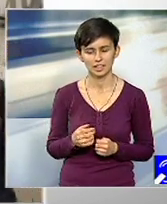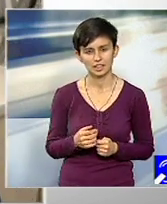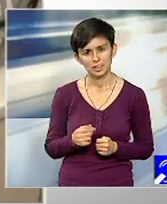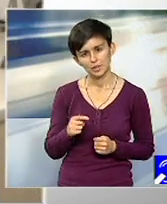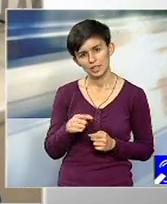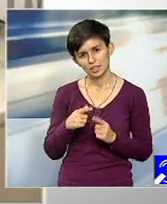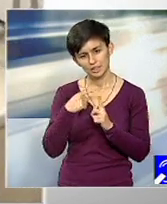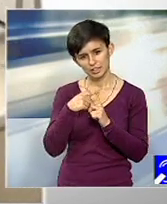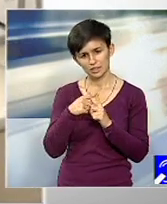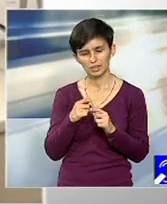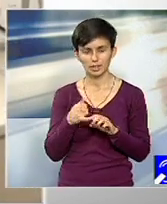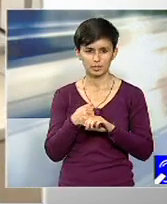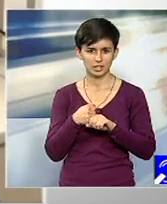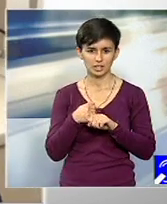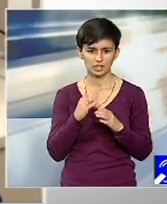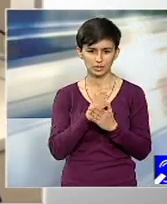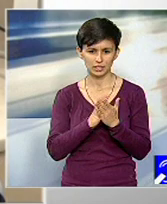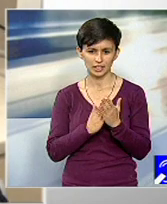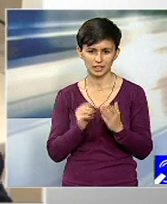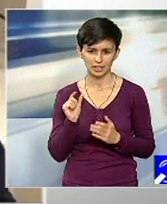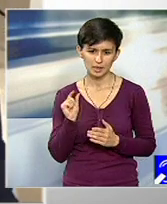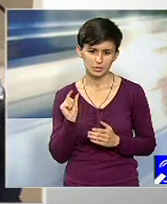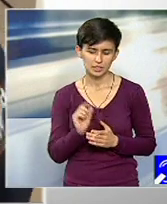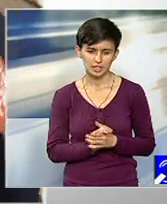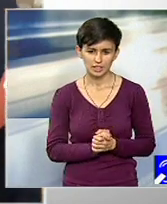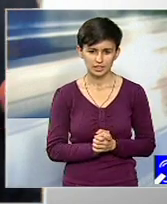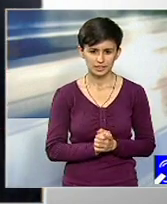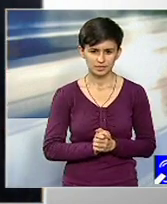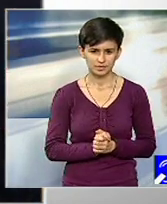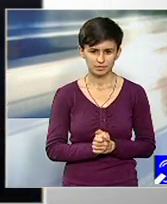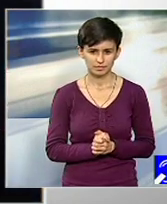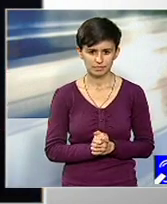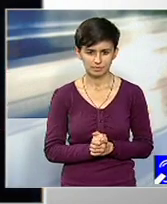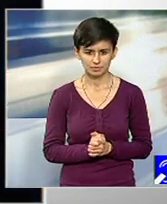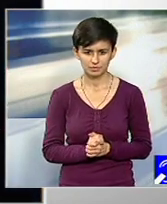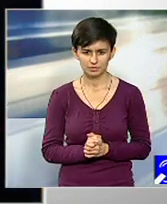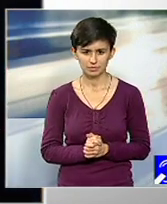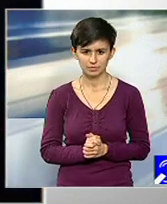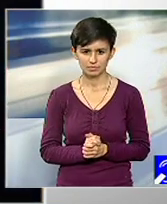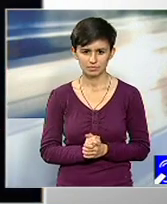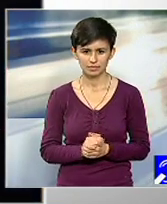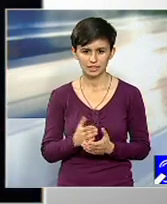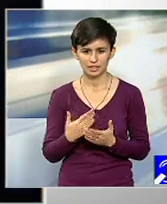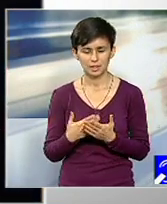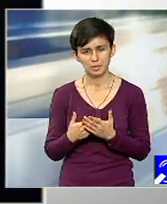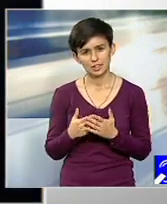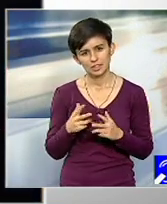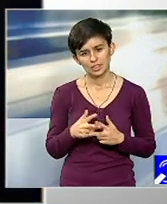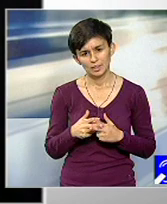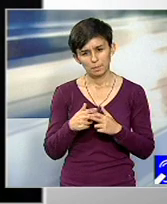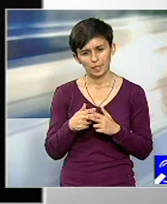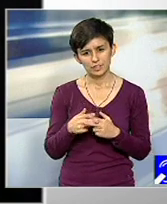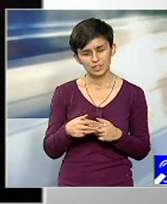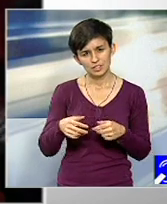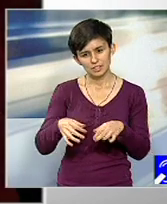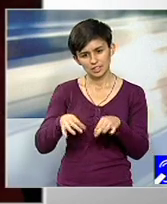susține că punem un pic de ulei pe margine. Aha, așa. Pentru că ne ajută să